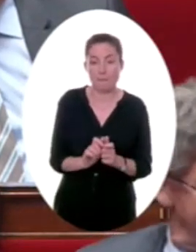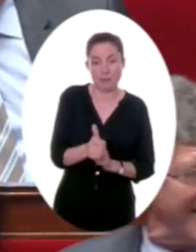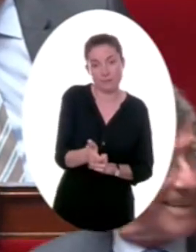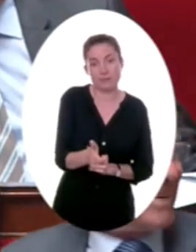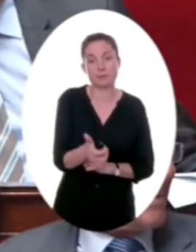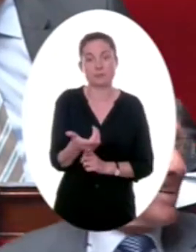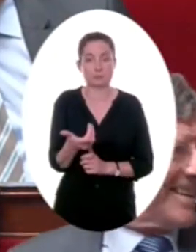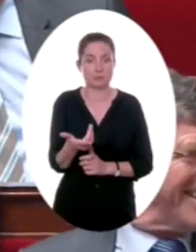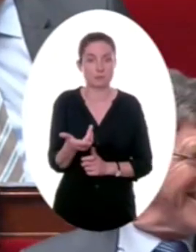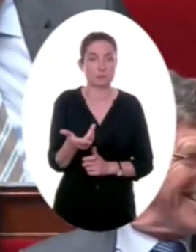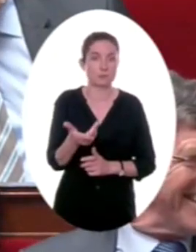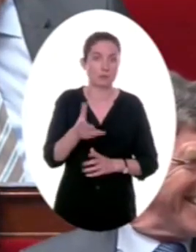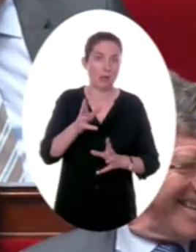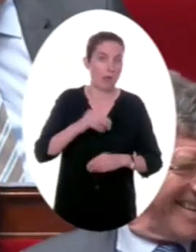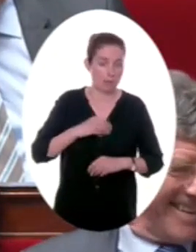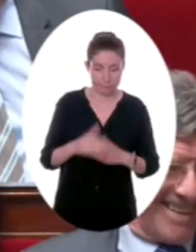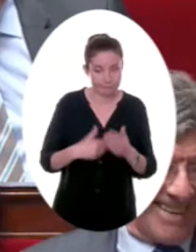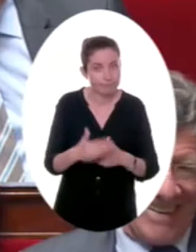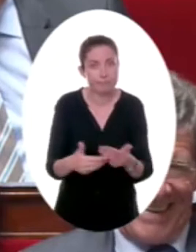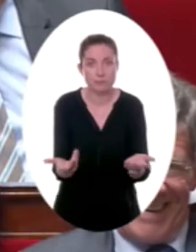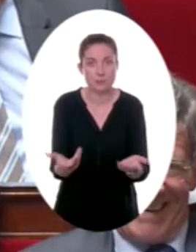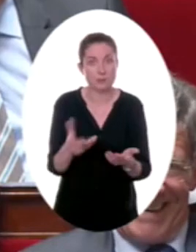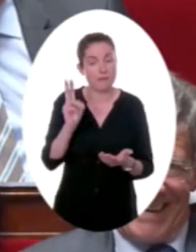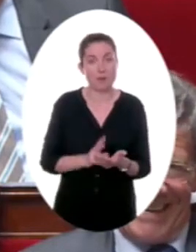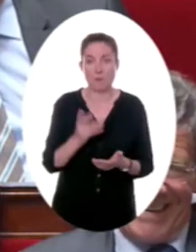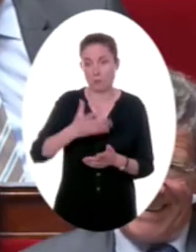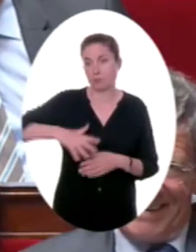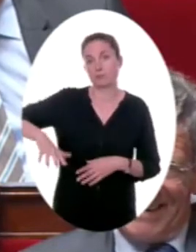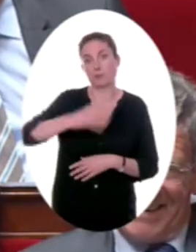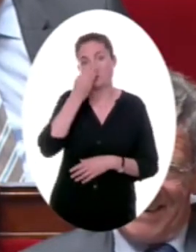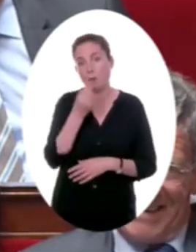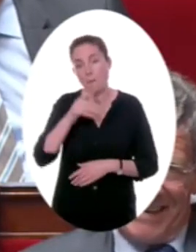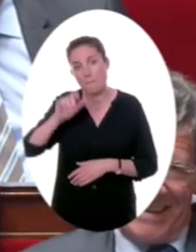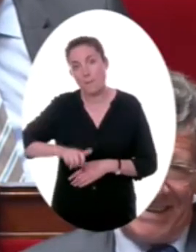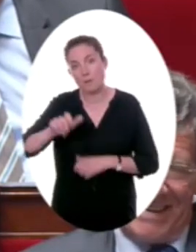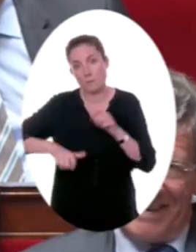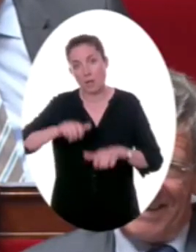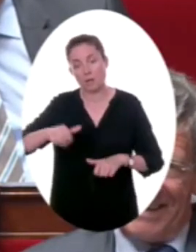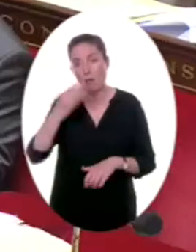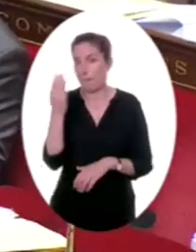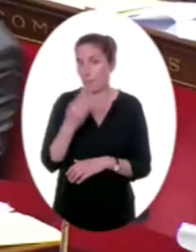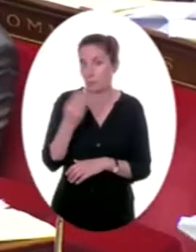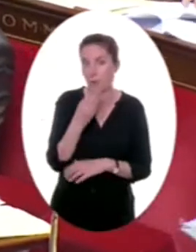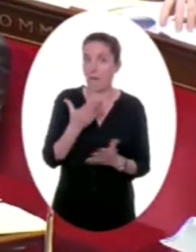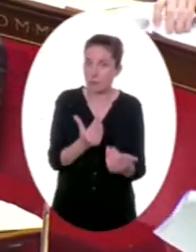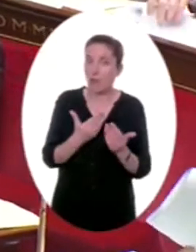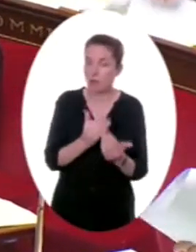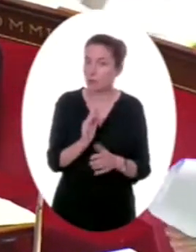contexte voulu, l'adopter parce qu'elle correspond à un réel besoin et elle est attendue par de nombreux concitoyens.